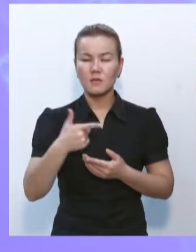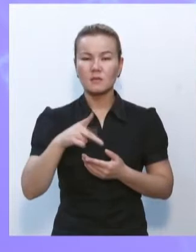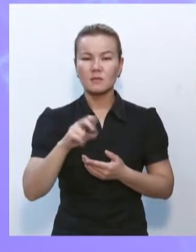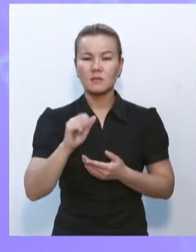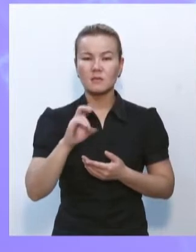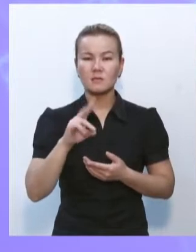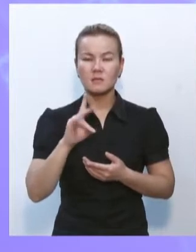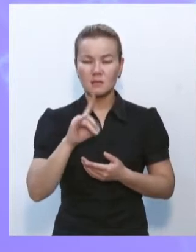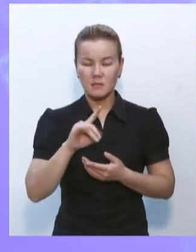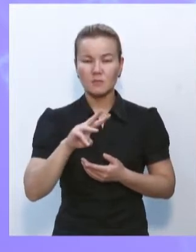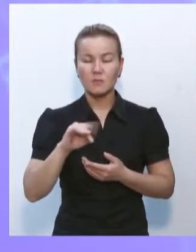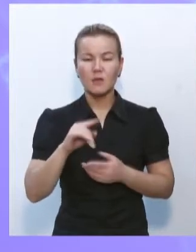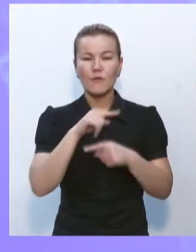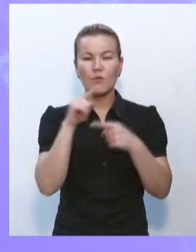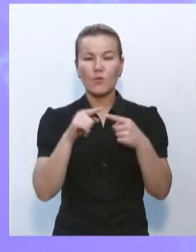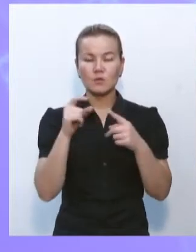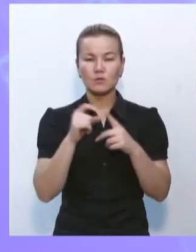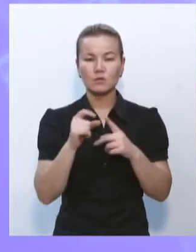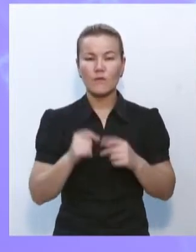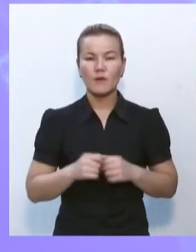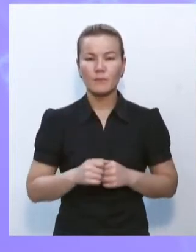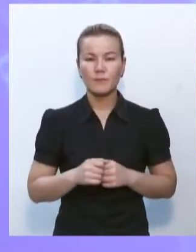безударными гласными в корне слова.